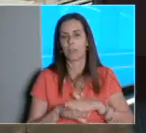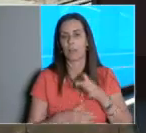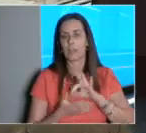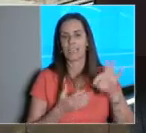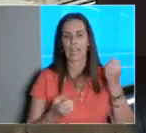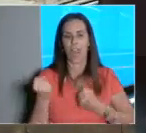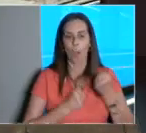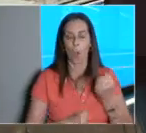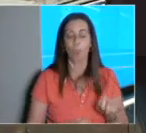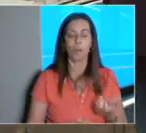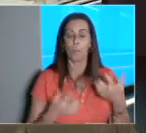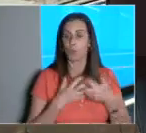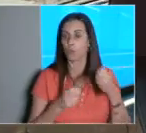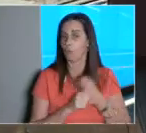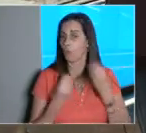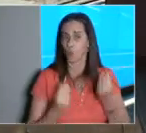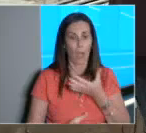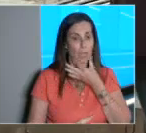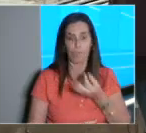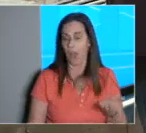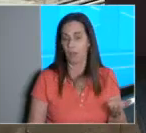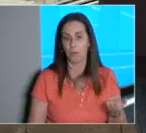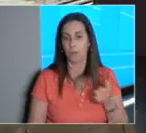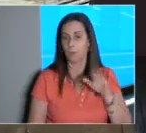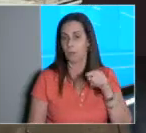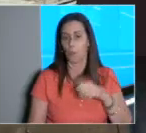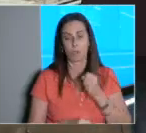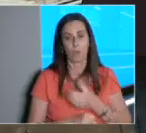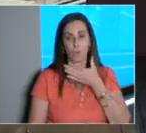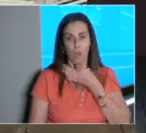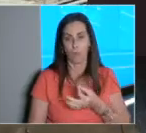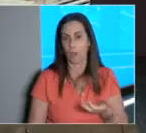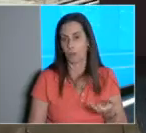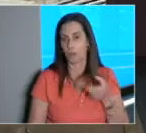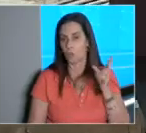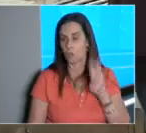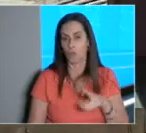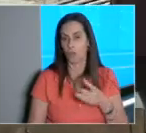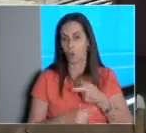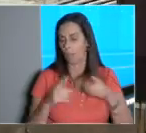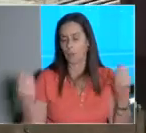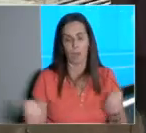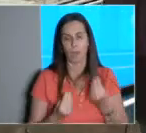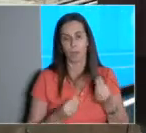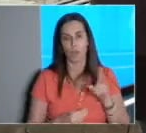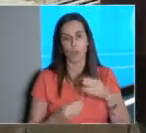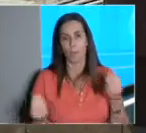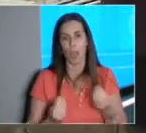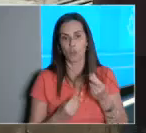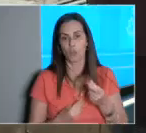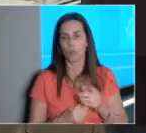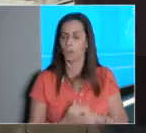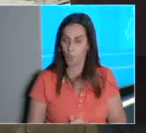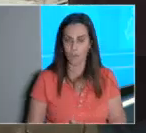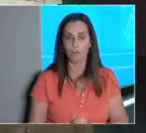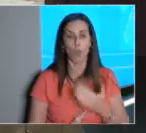המשרד התחבורה. כן. שבאשדוד עושים עבודה יפה מאוד. וגם פה עושים עבודה יפה מאוד. יש כל מיני דברים. יש כביש 531 החדש. הבנתי,